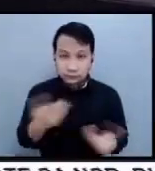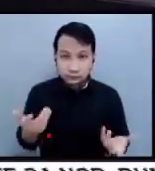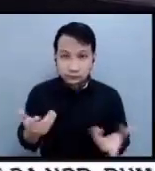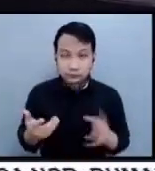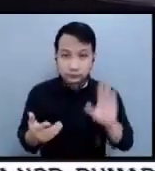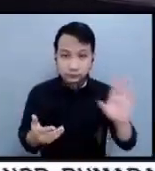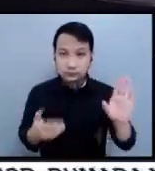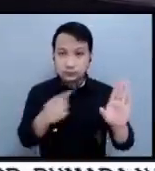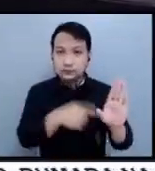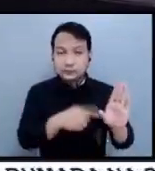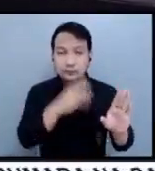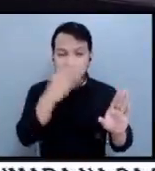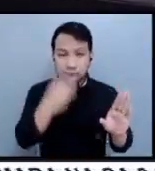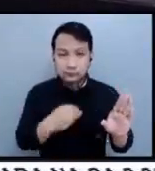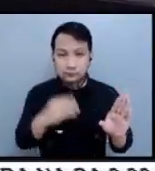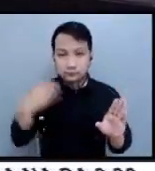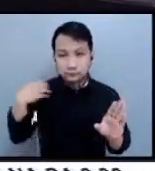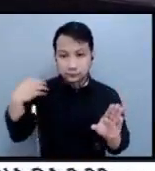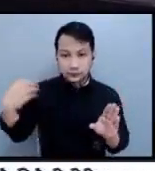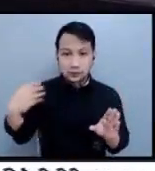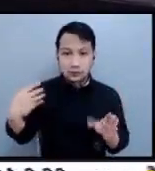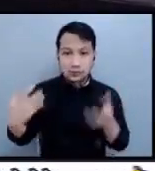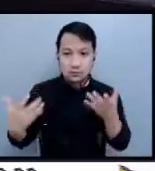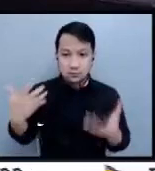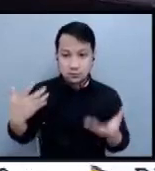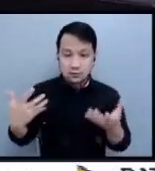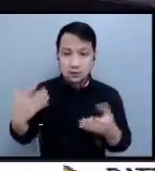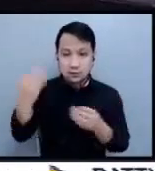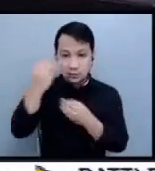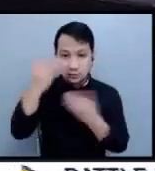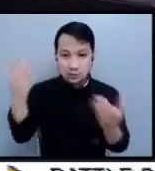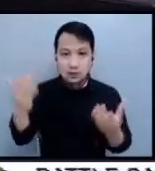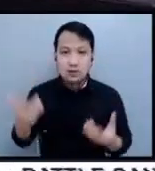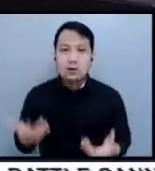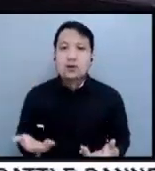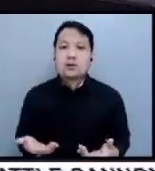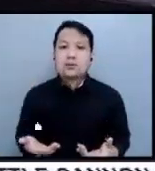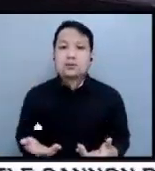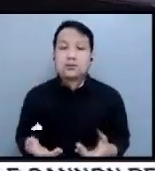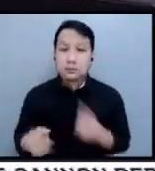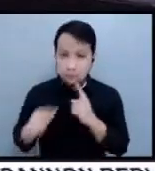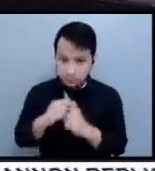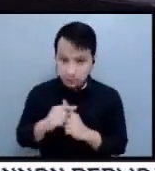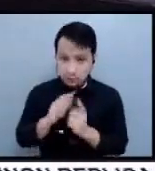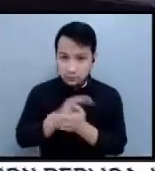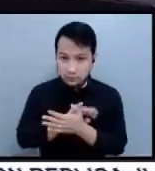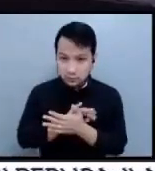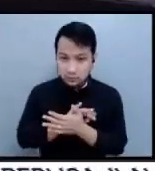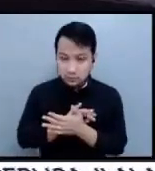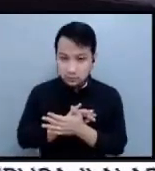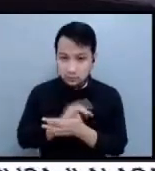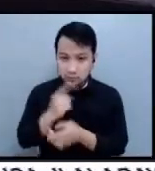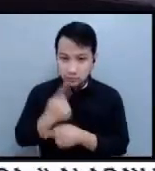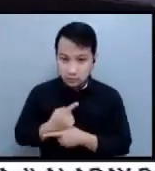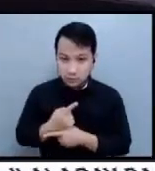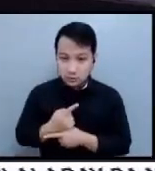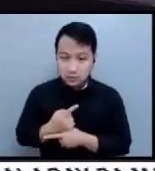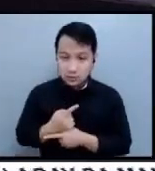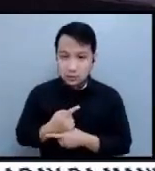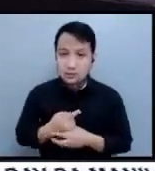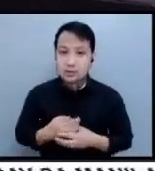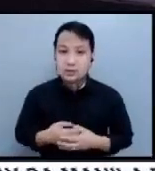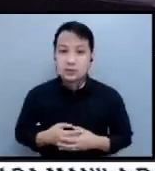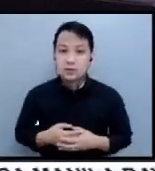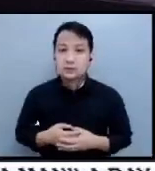bahay ng kanilang mga employer. Ito yung mga kababayan natin nagpositibo sa COVID-19?